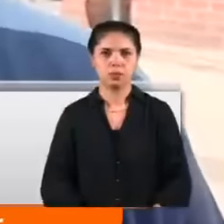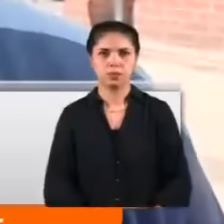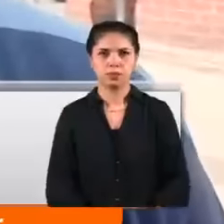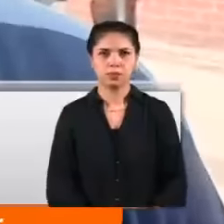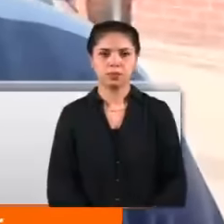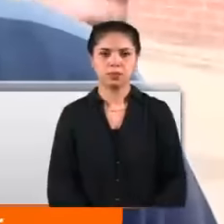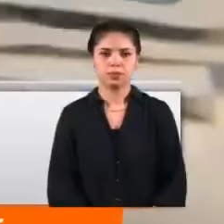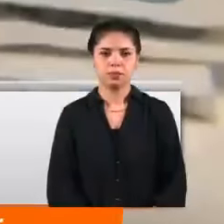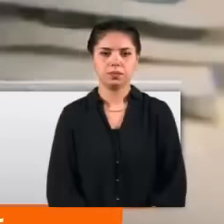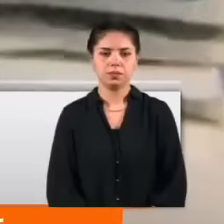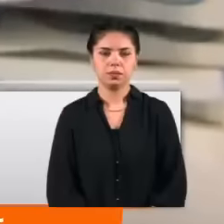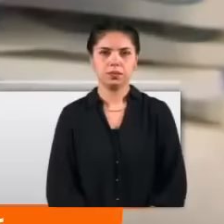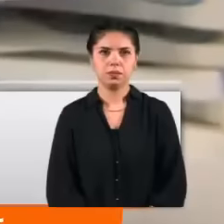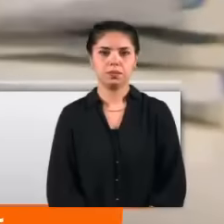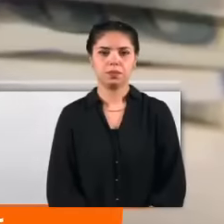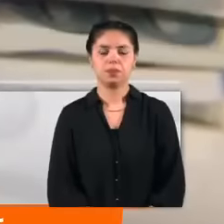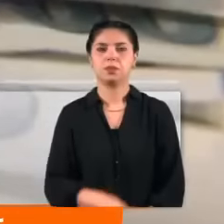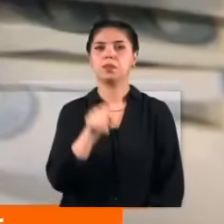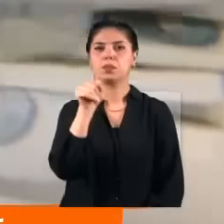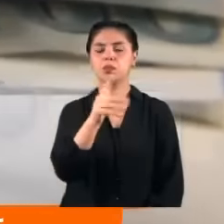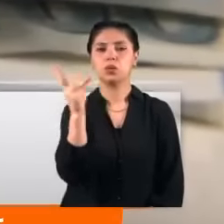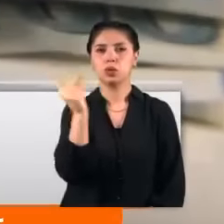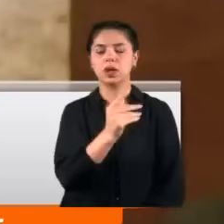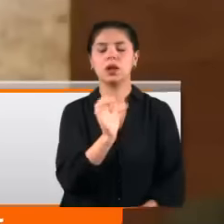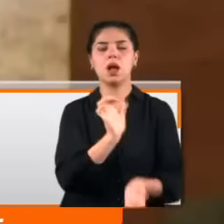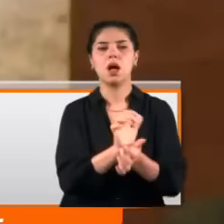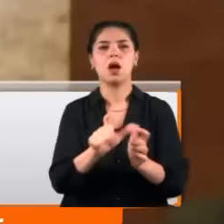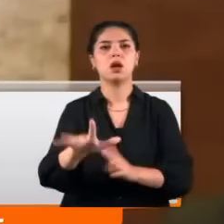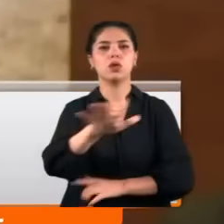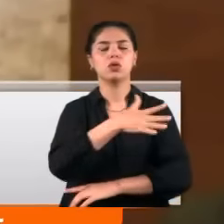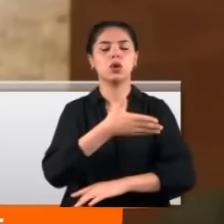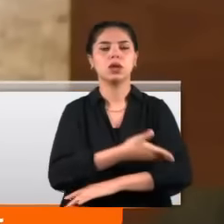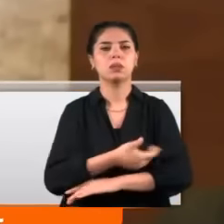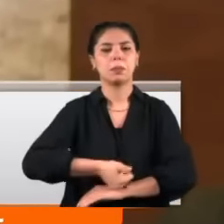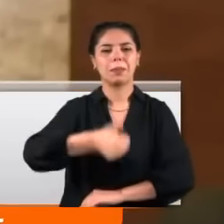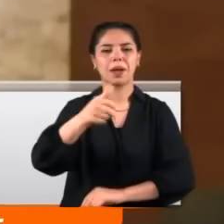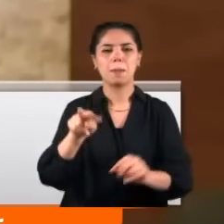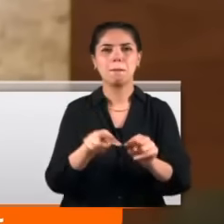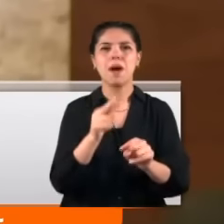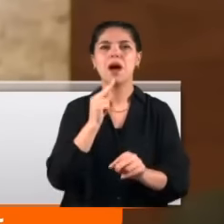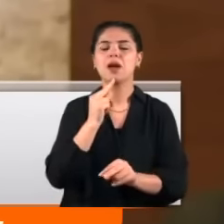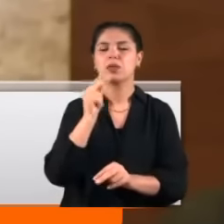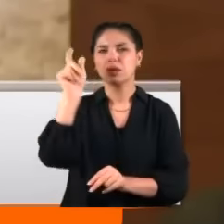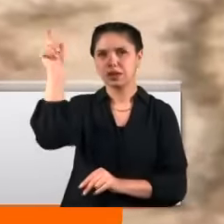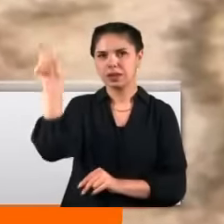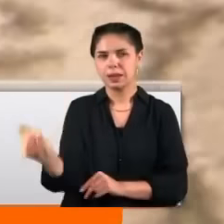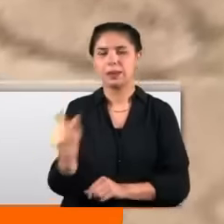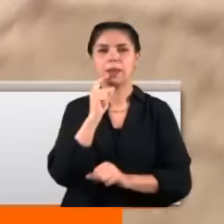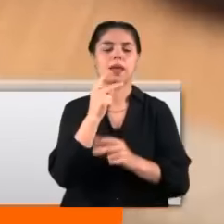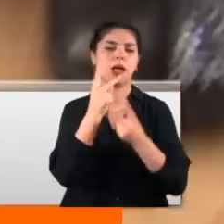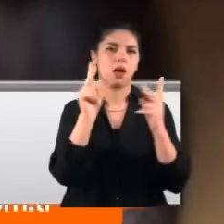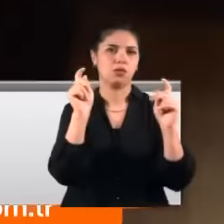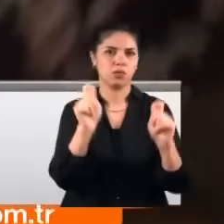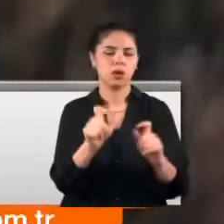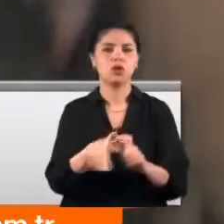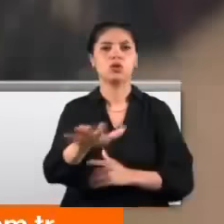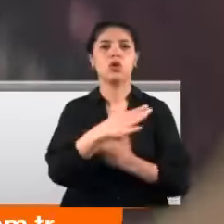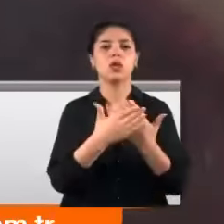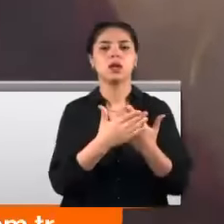Yani milletin ihtiyacı var. Güncel rakamları Aile ve Sosyal Hizmetler Bakanı Mahinur Özdemir Göktaş verdi. Sosyal